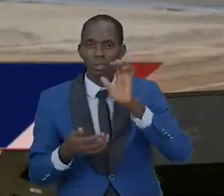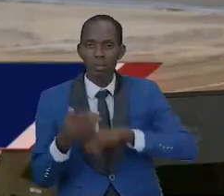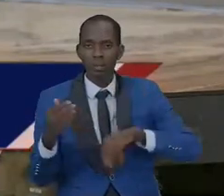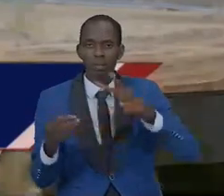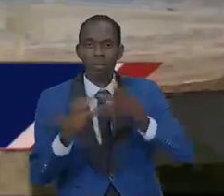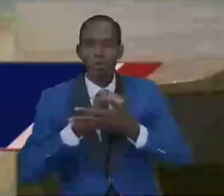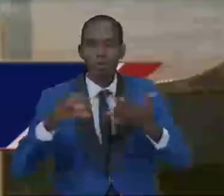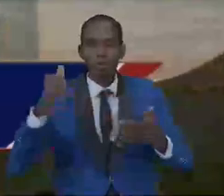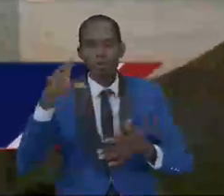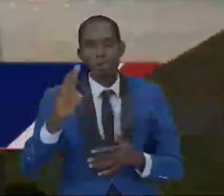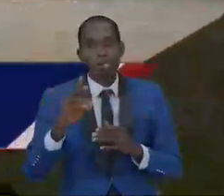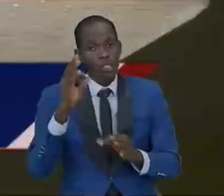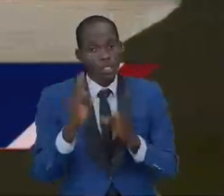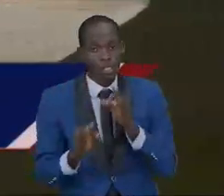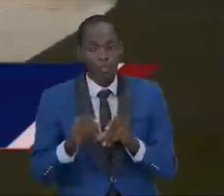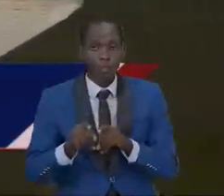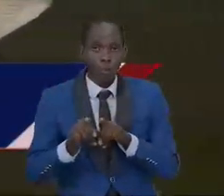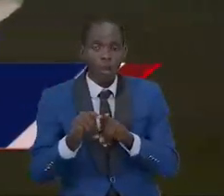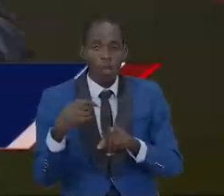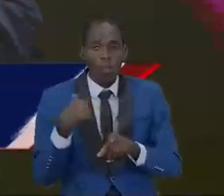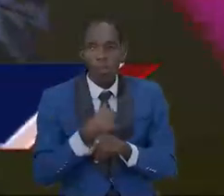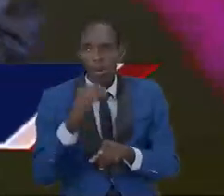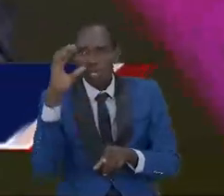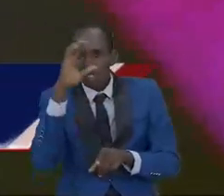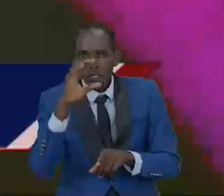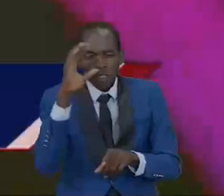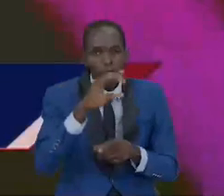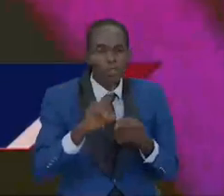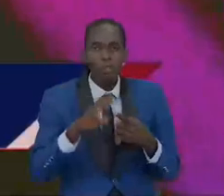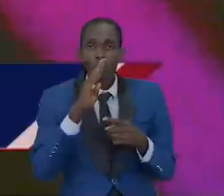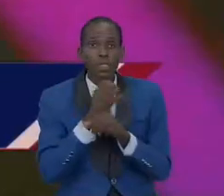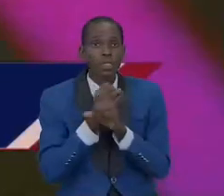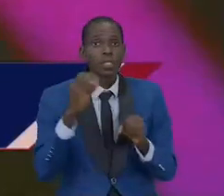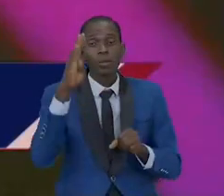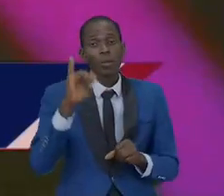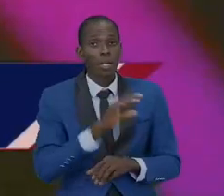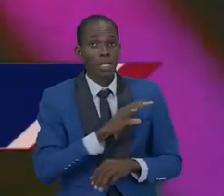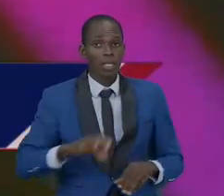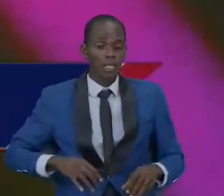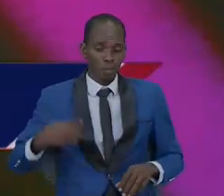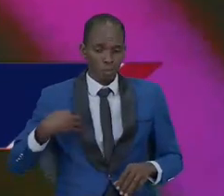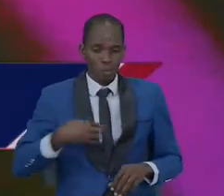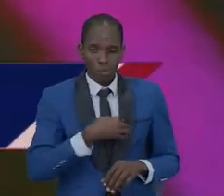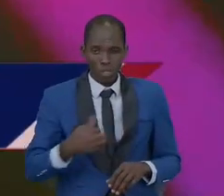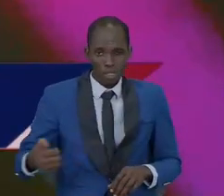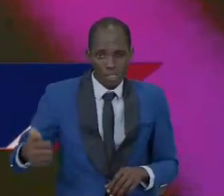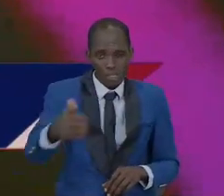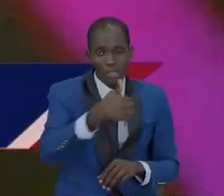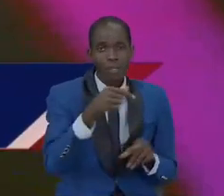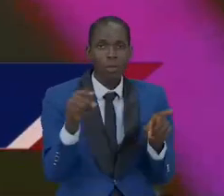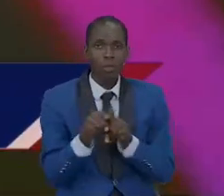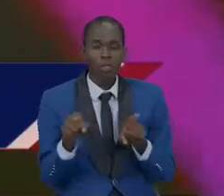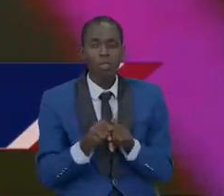gala tu as pu trouver deux verset 17 mais tandis que nous cherchons à être justifiés par Christ